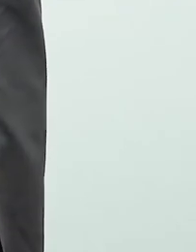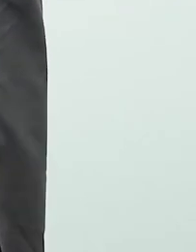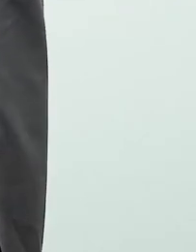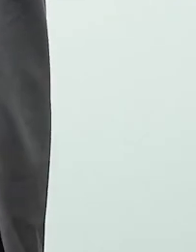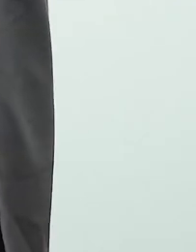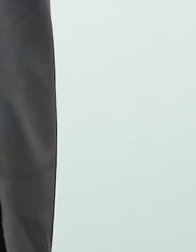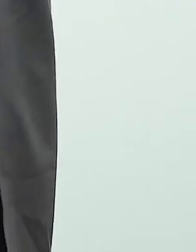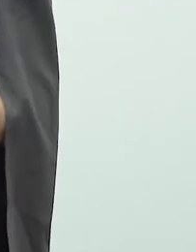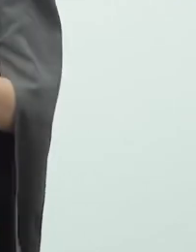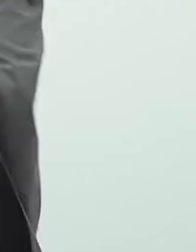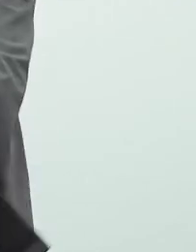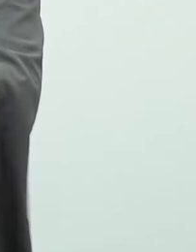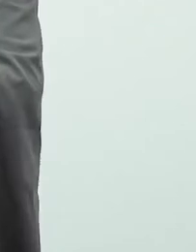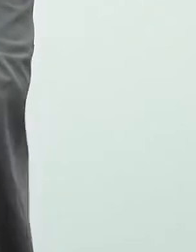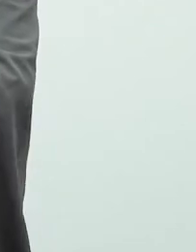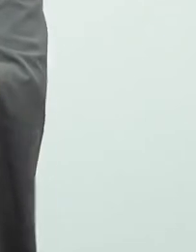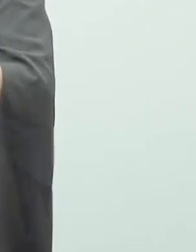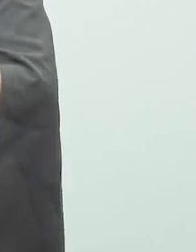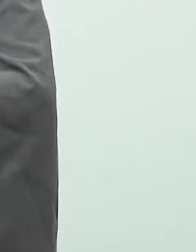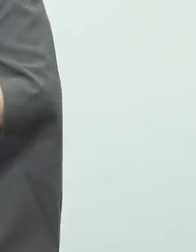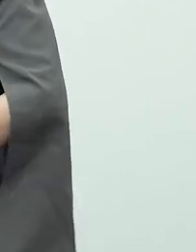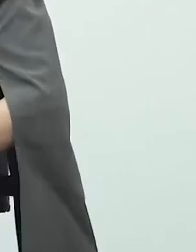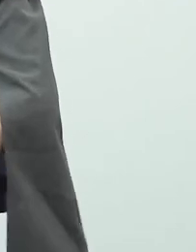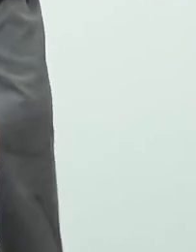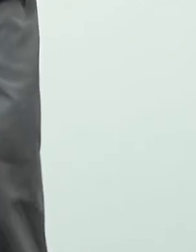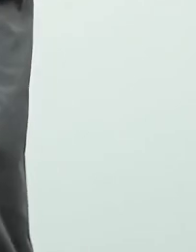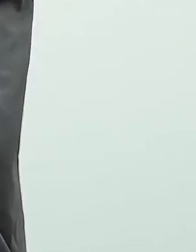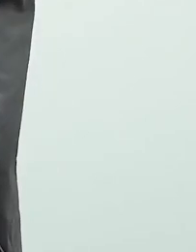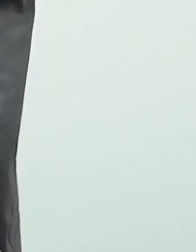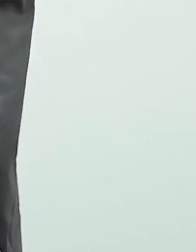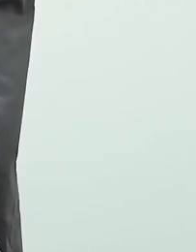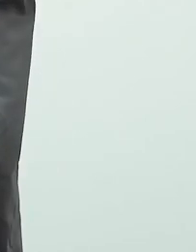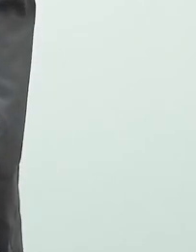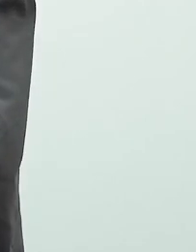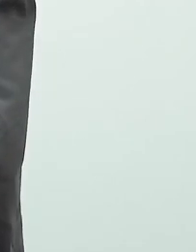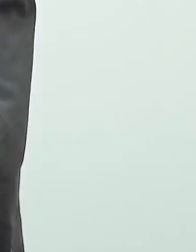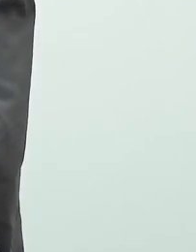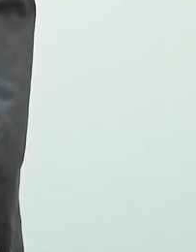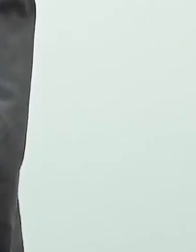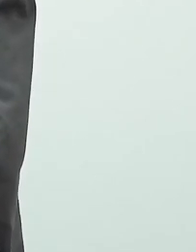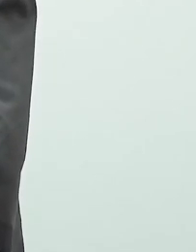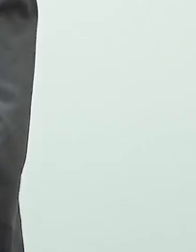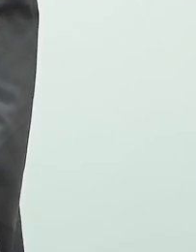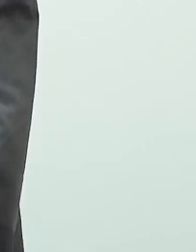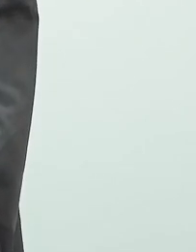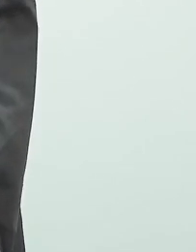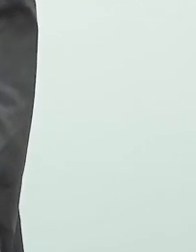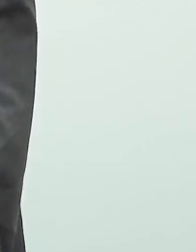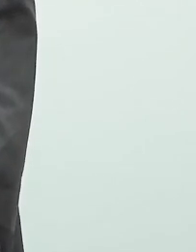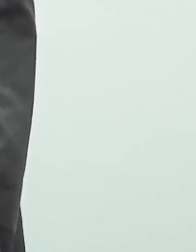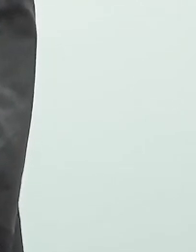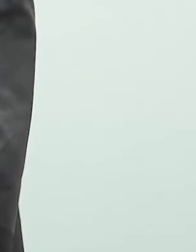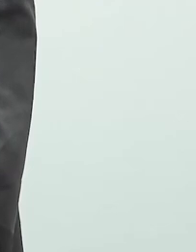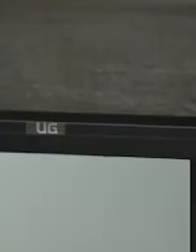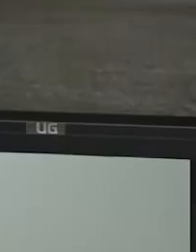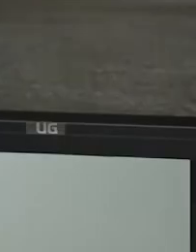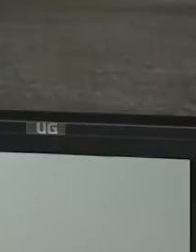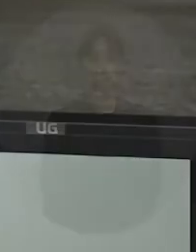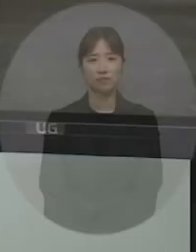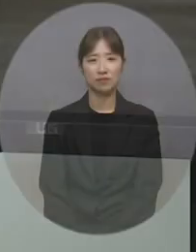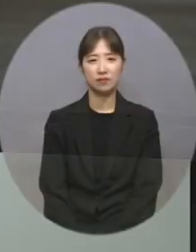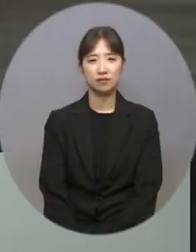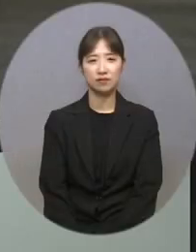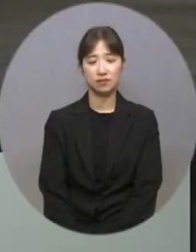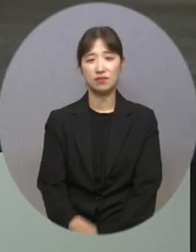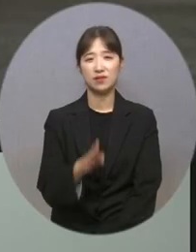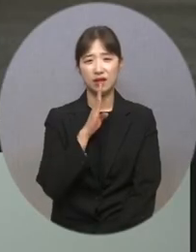래 그래서 그런 것들이 이제 제때에 못 보는 것들이 좀 불편 한 것 같습니다 그렇죠 이제